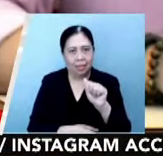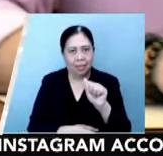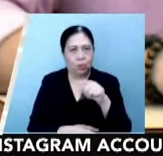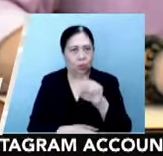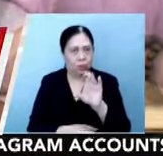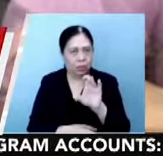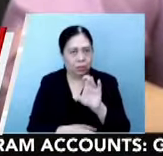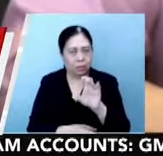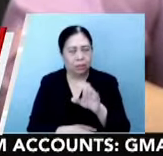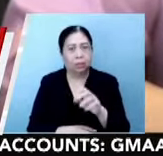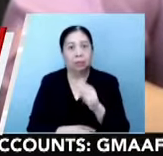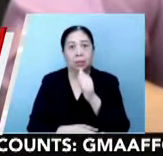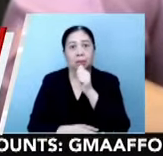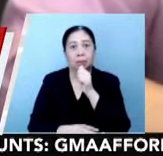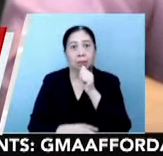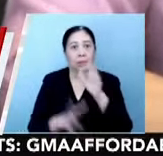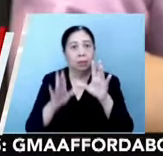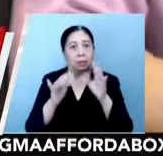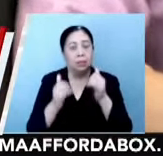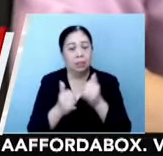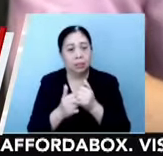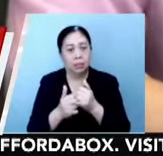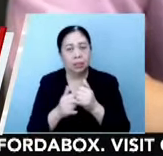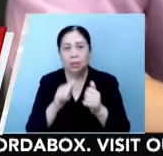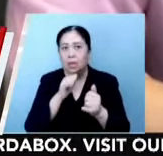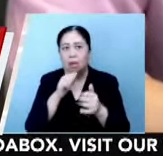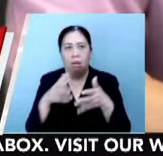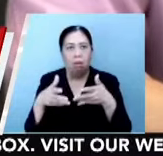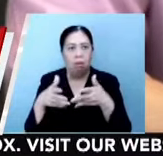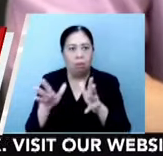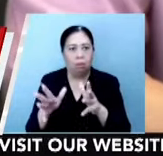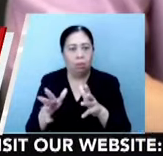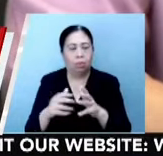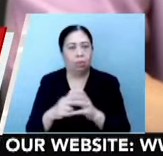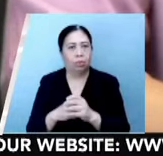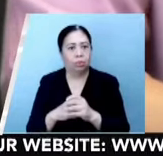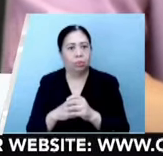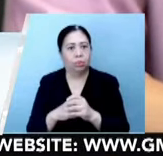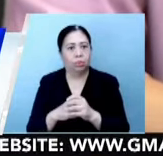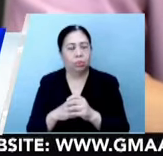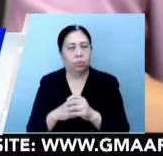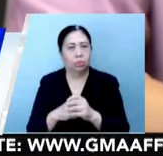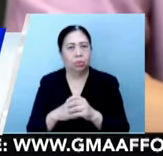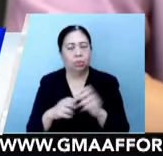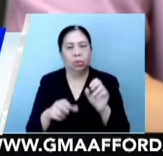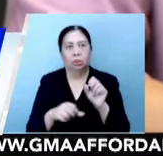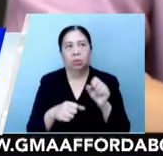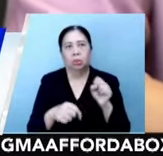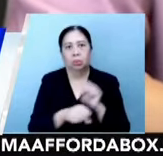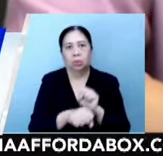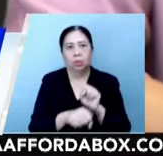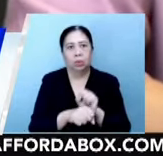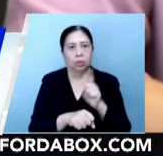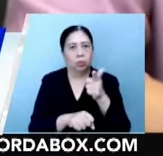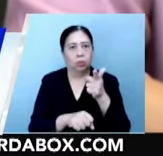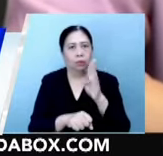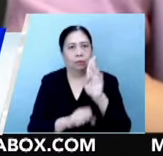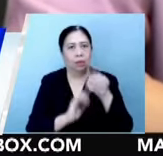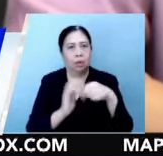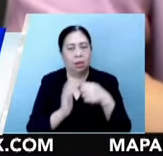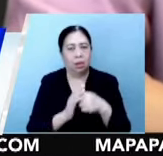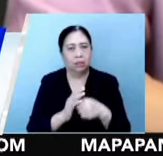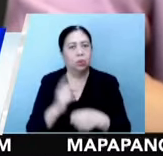kumpanya, hindi po papayagan na gumawa 24 hours kung hindi